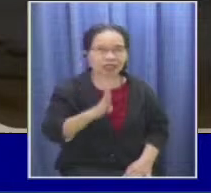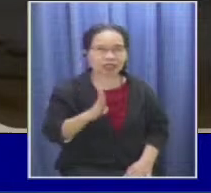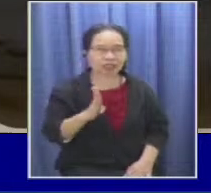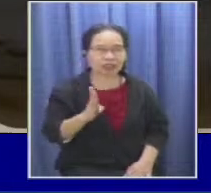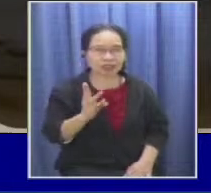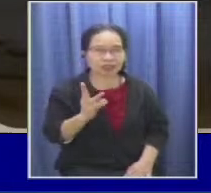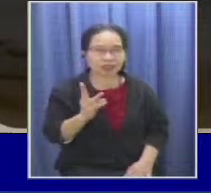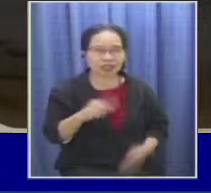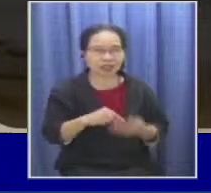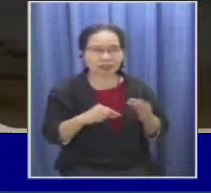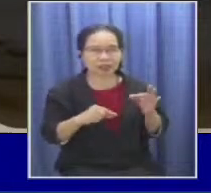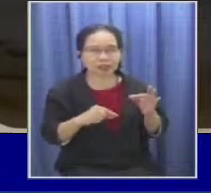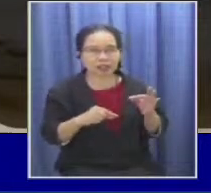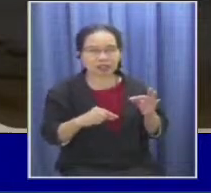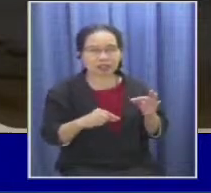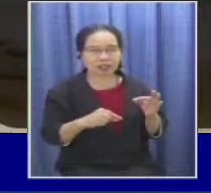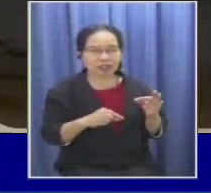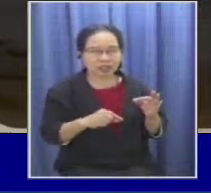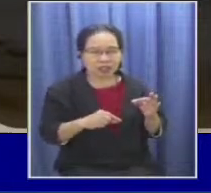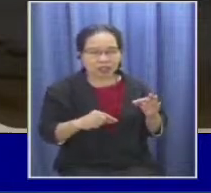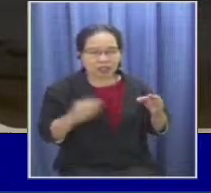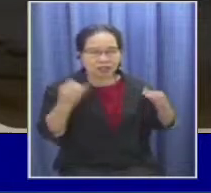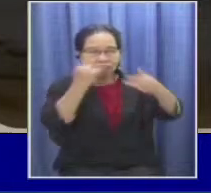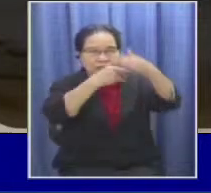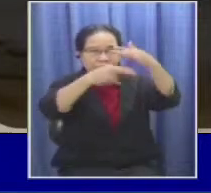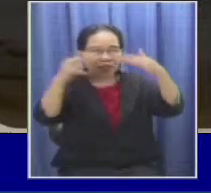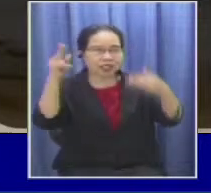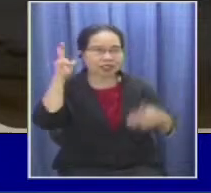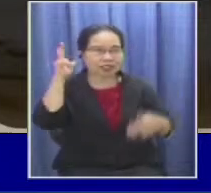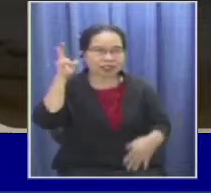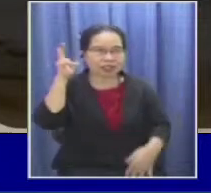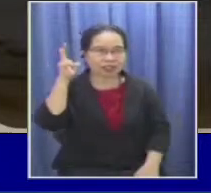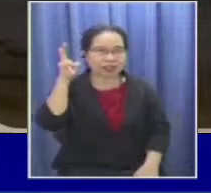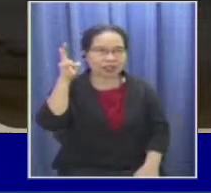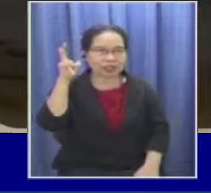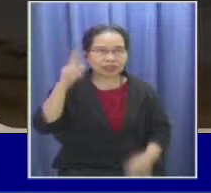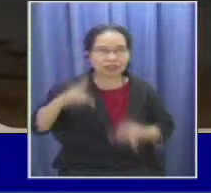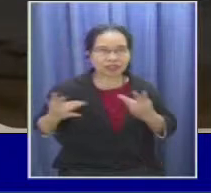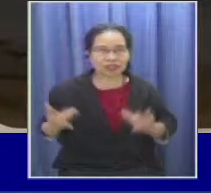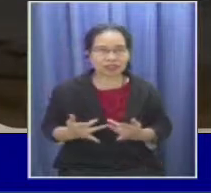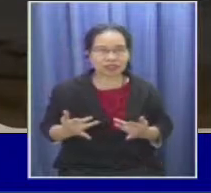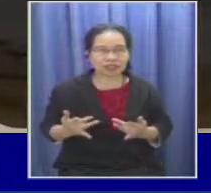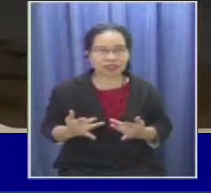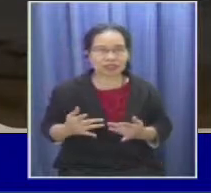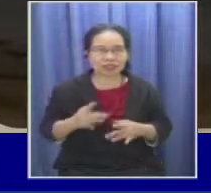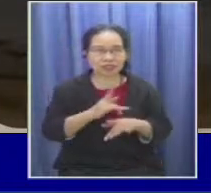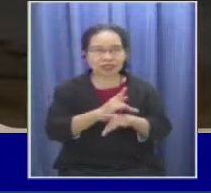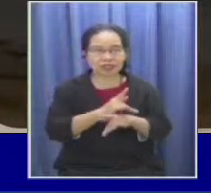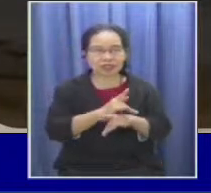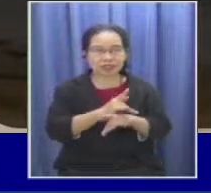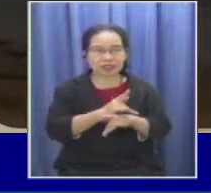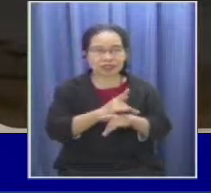ɛreti yɛnum ne nneɛma wɔ akoma no yɛne de Nyankopɔn so ɛka moma yɛn nsa mmɔ so bio ane nwoma